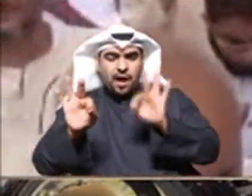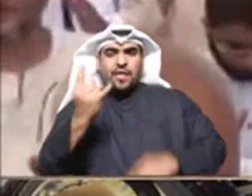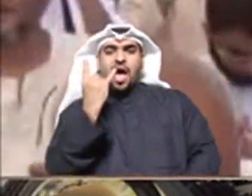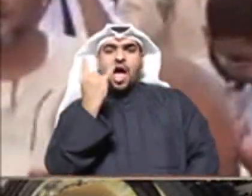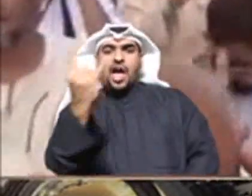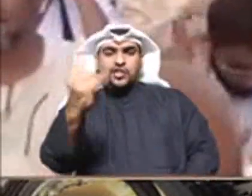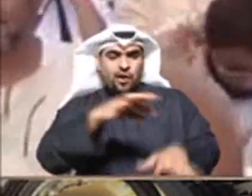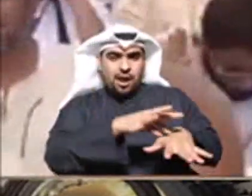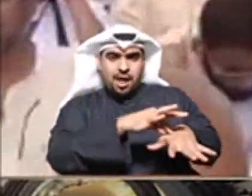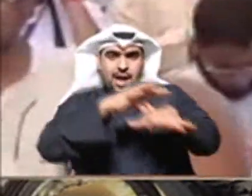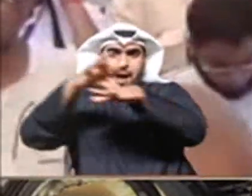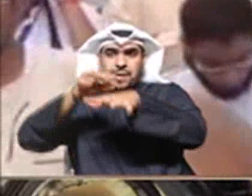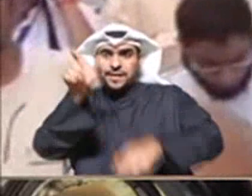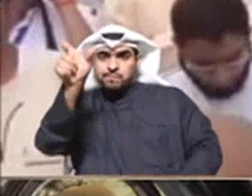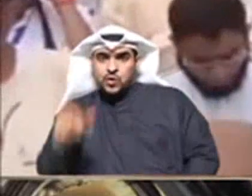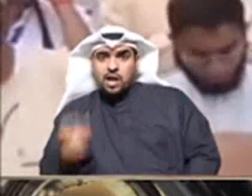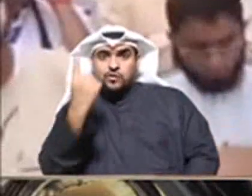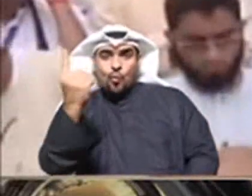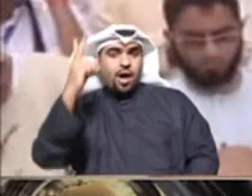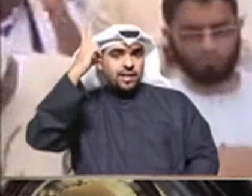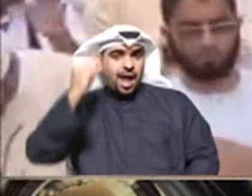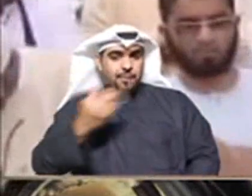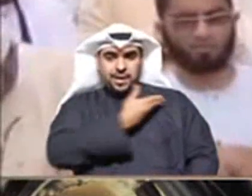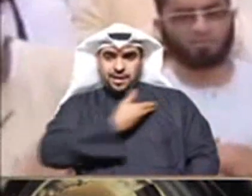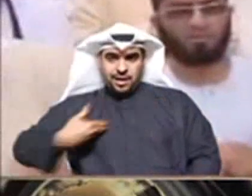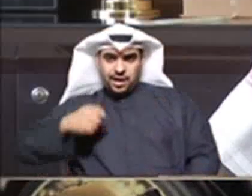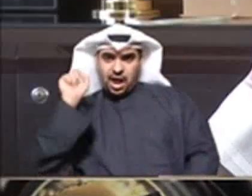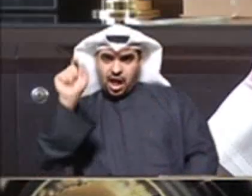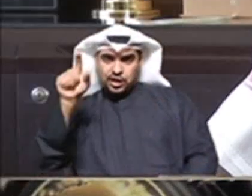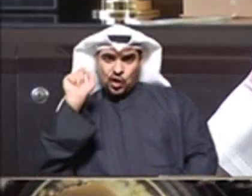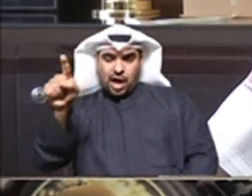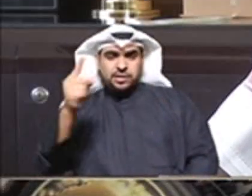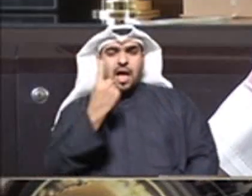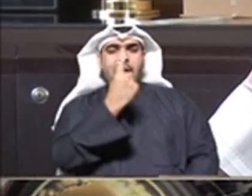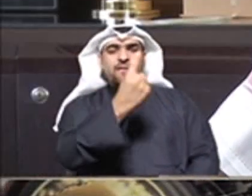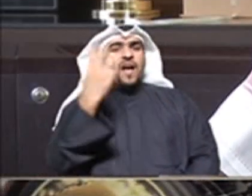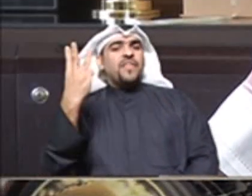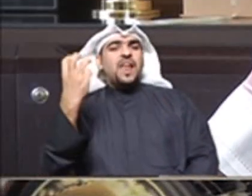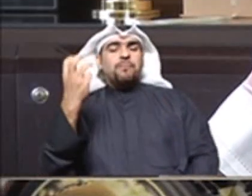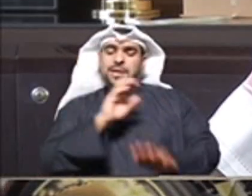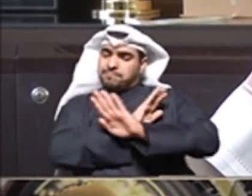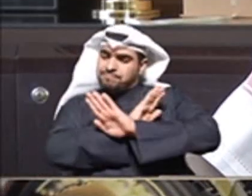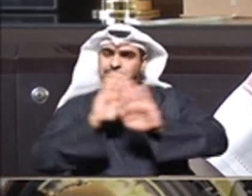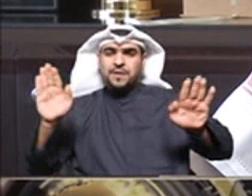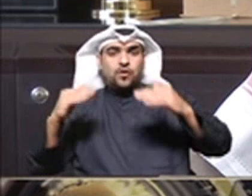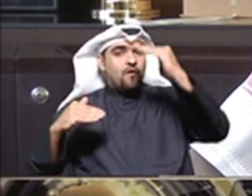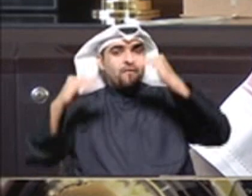دينار للحاج بواقع 20 حاج لكل حملة. إيجاد عدد